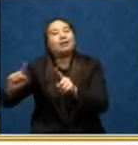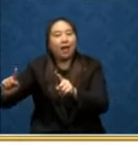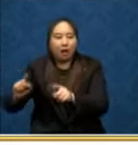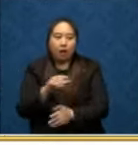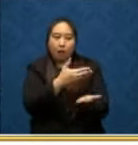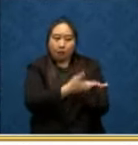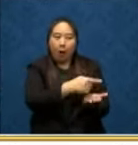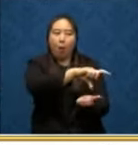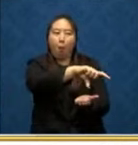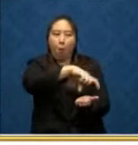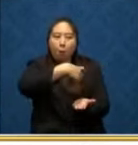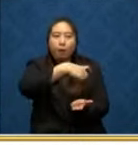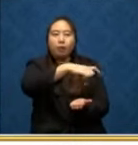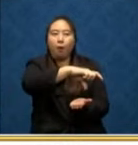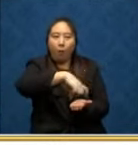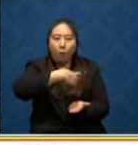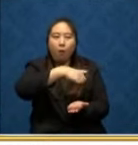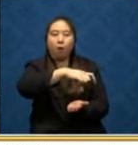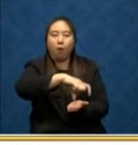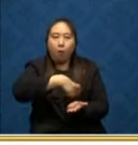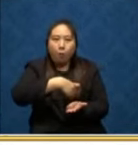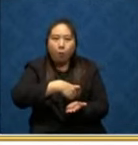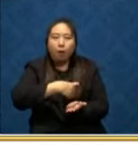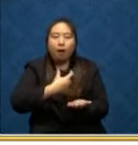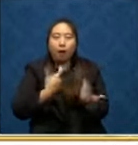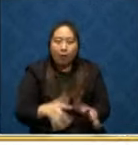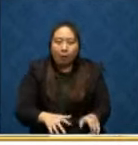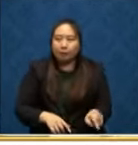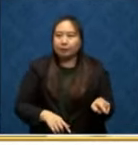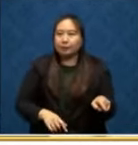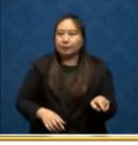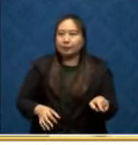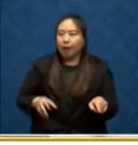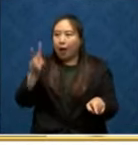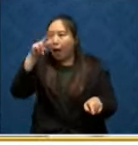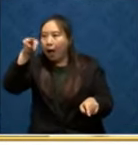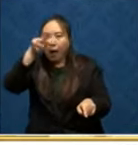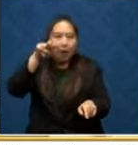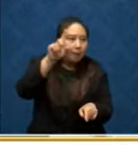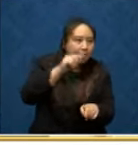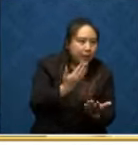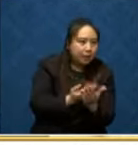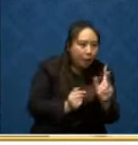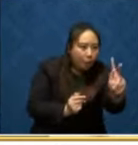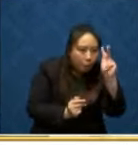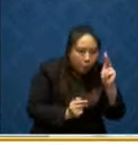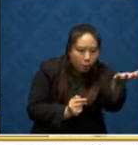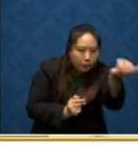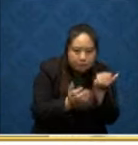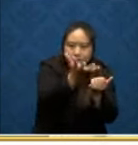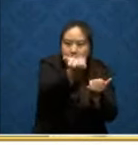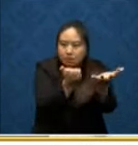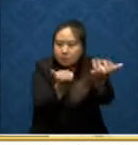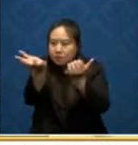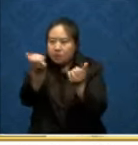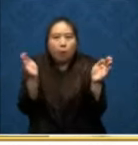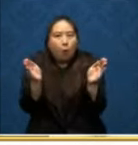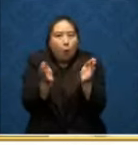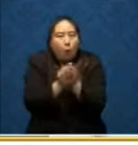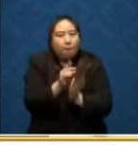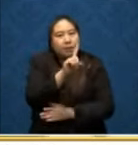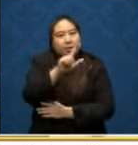โอนไปเรื่อยๆจนท้ายที่สุดเขาต้องไปกู้หนี้ยืมสินจากหลายแหล่งนะครับรวมเป็นเงินกว่า 1ล้าน 7แสนบาท